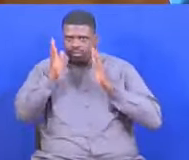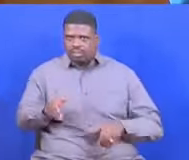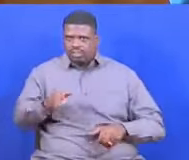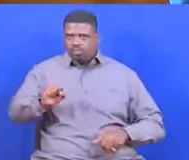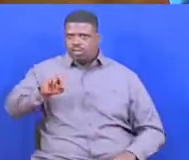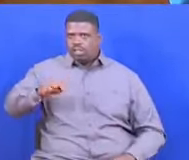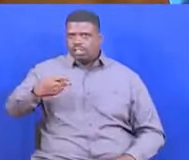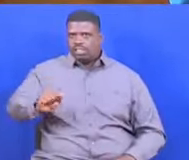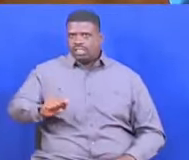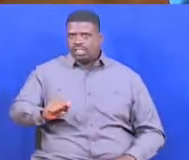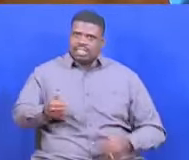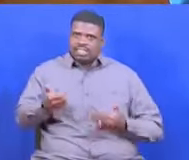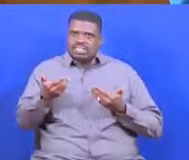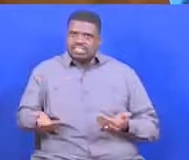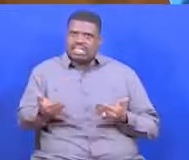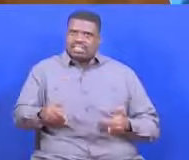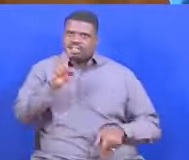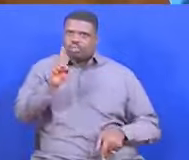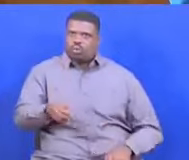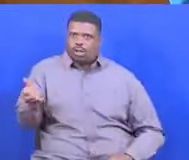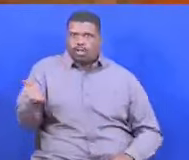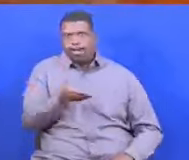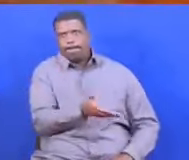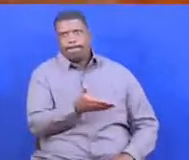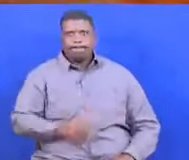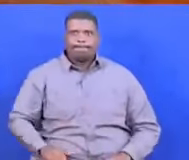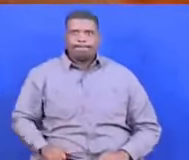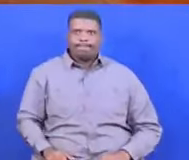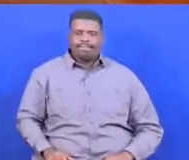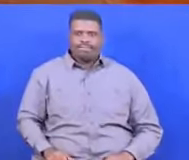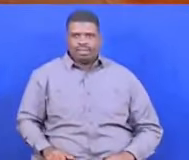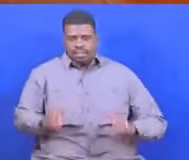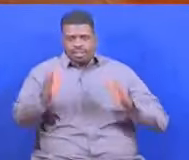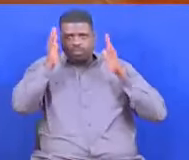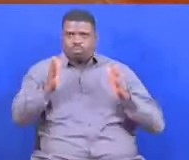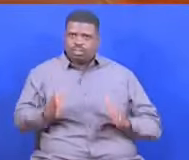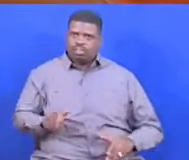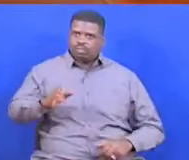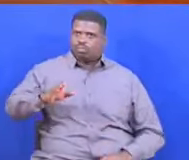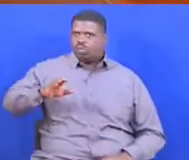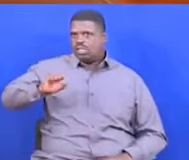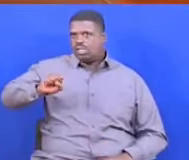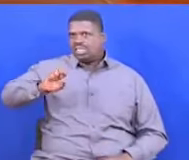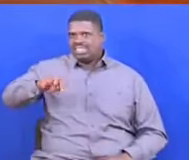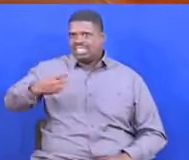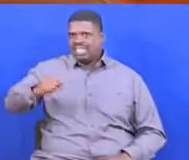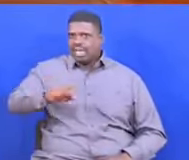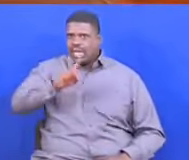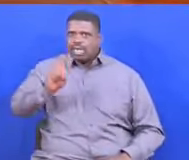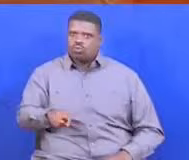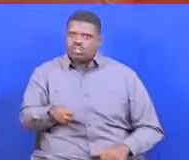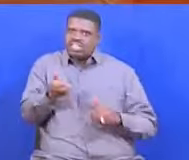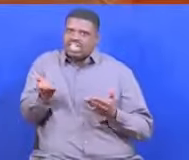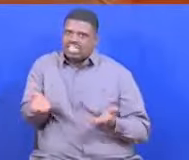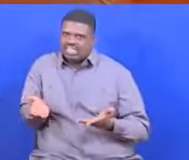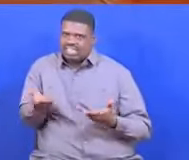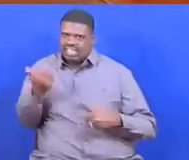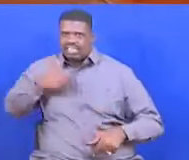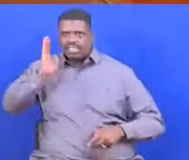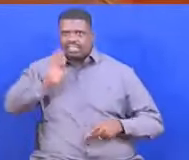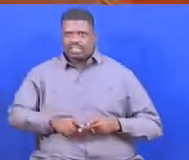Sanga, mbunge wa Makete, sasa ulize swali lake. Mheshimiwa Festo Richard Sanga anauliza, je,